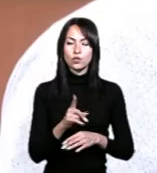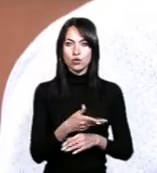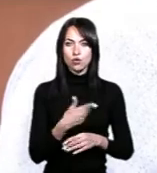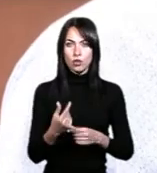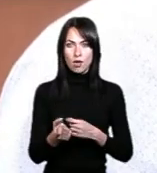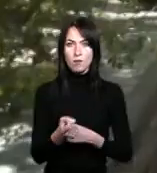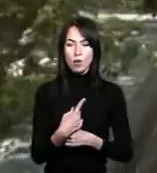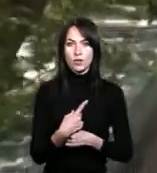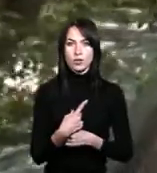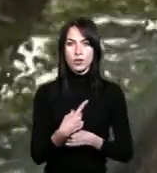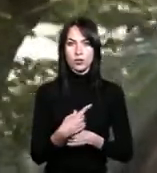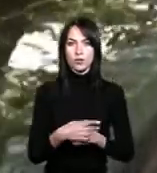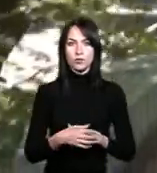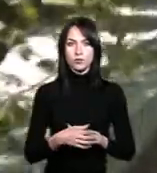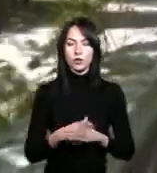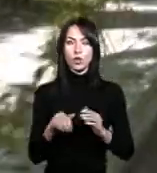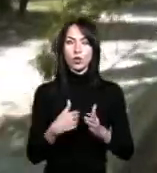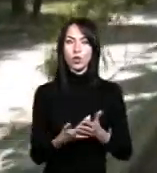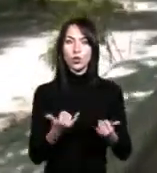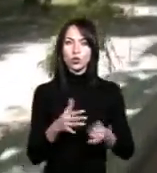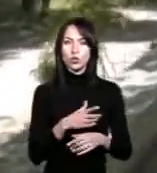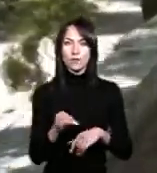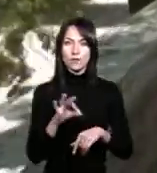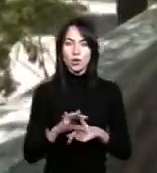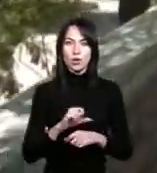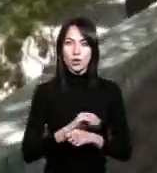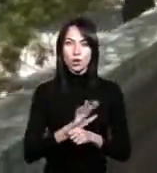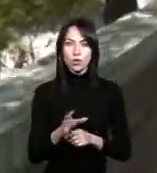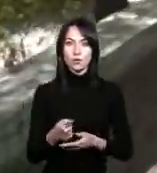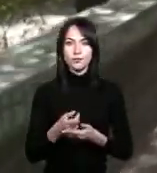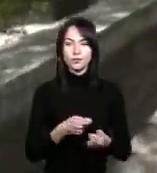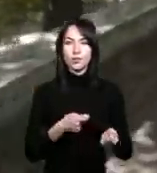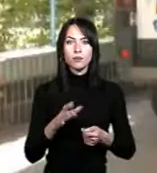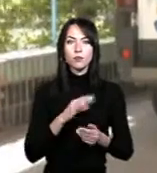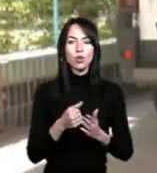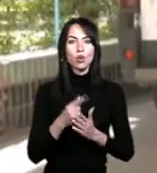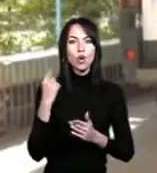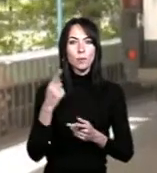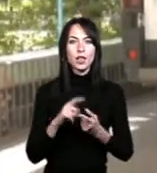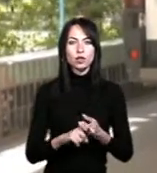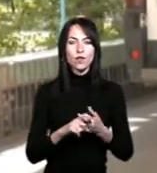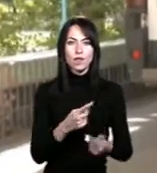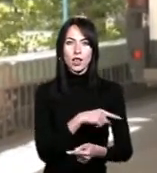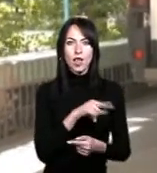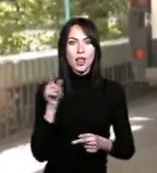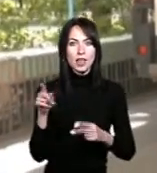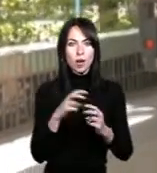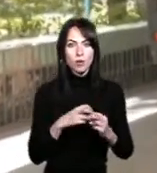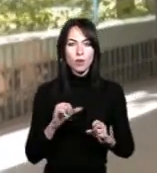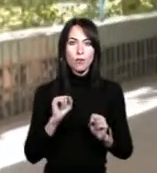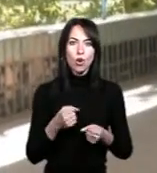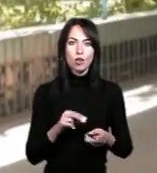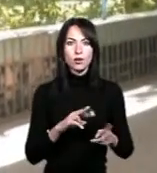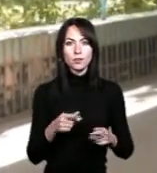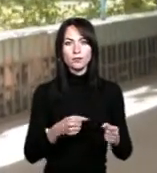прописано. До сьогодні всіх хворих на коронавірус везли виключно до обласної інфекційної лікарні. Там оглядали і могли перевозити